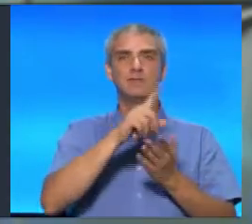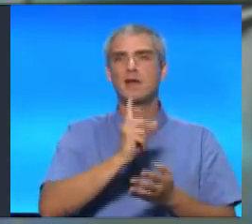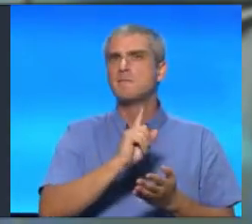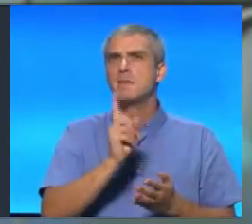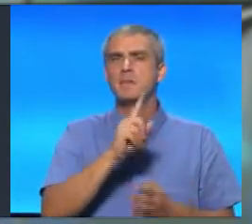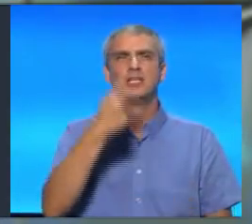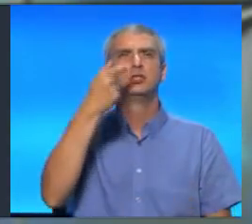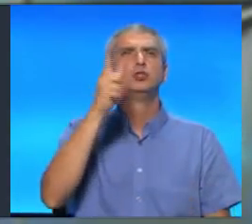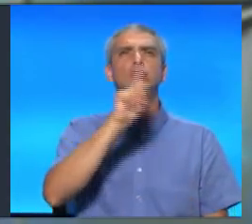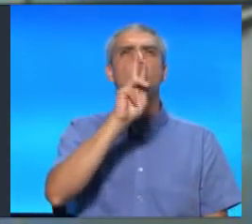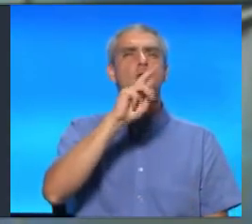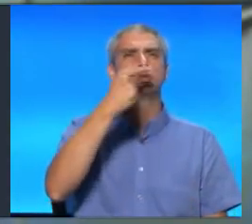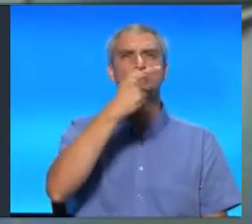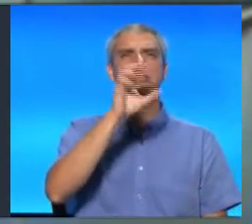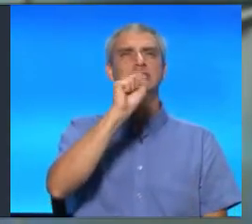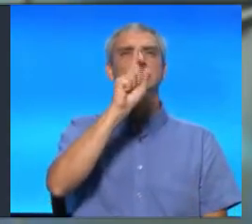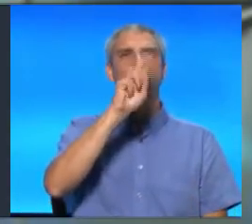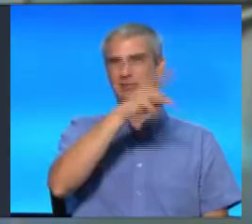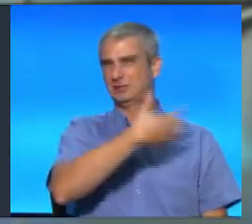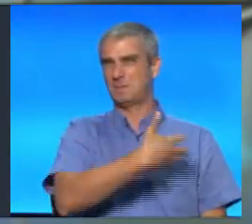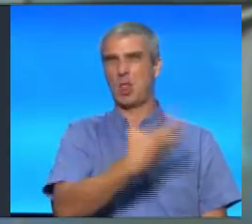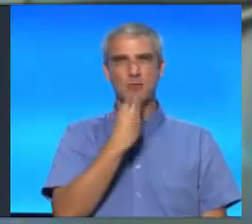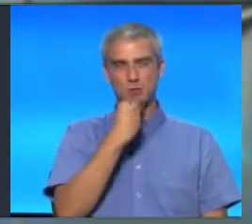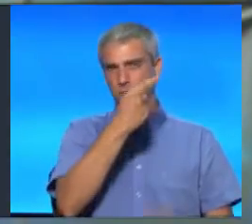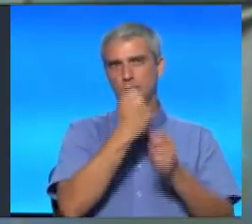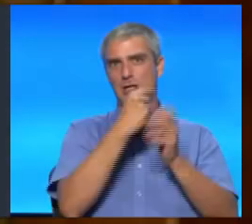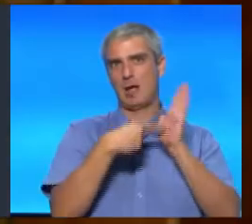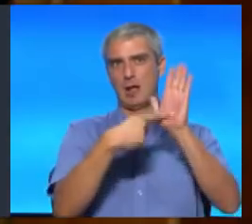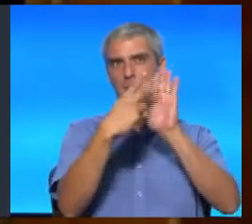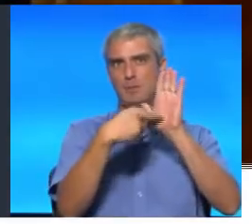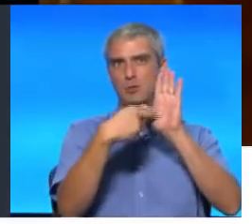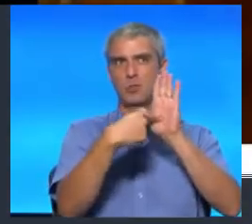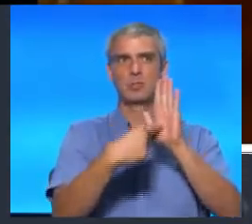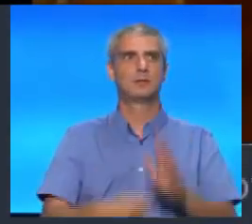ג'ורג' סורוס, המיליארדר שכיכב בקריקטורה שירדה.